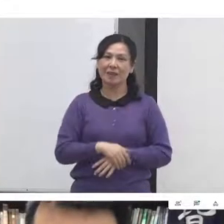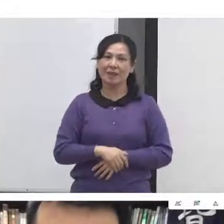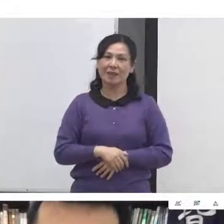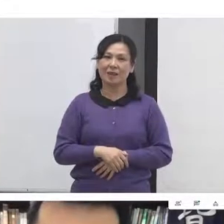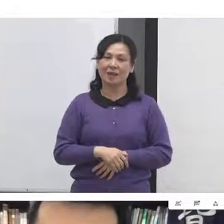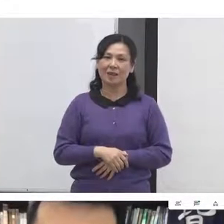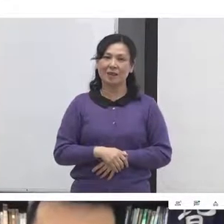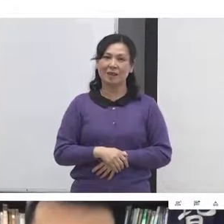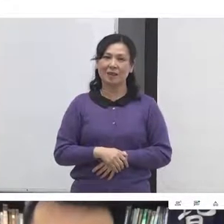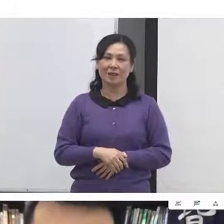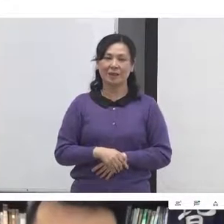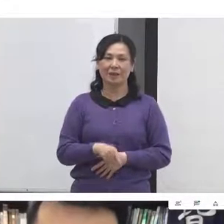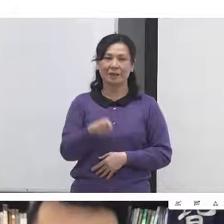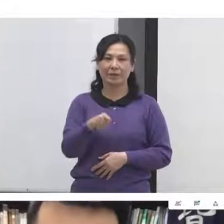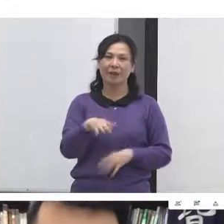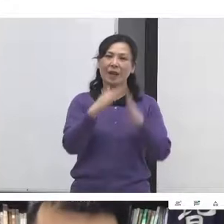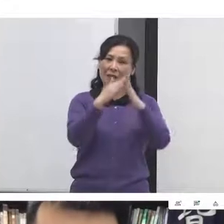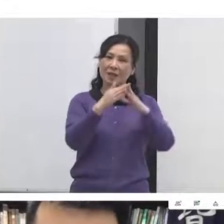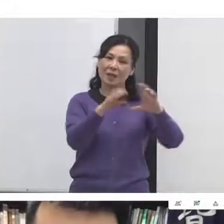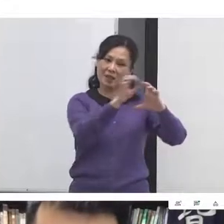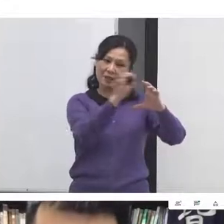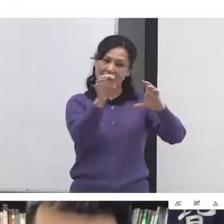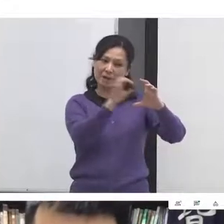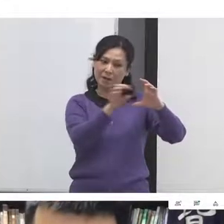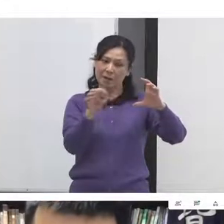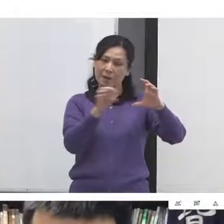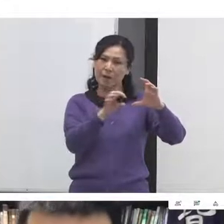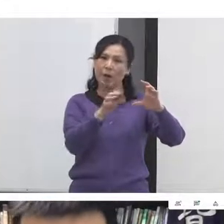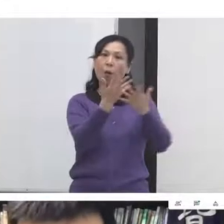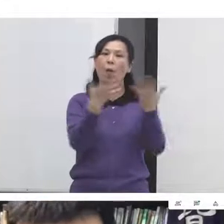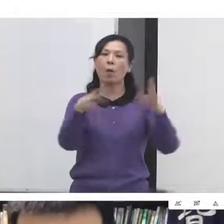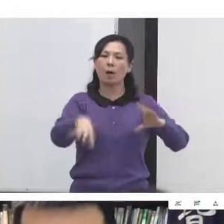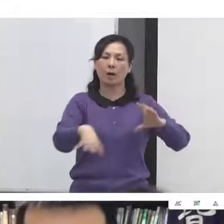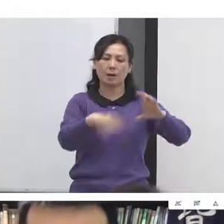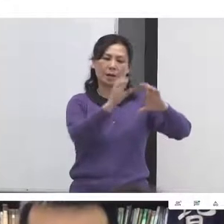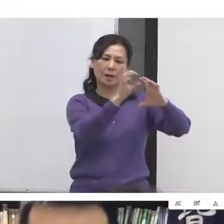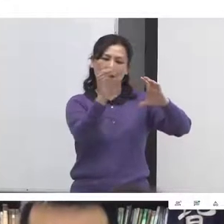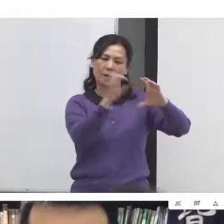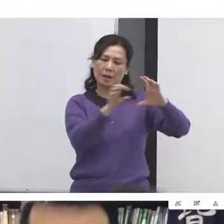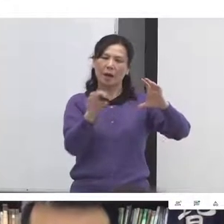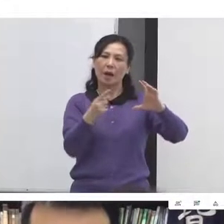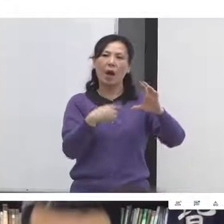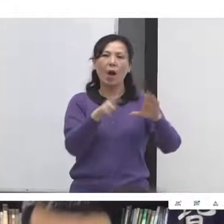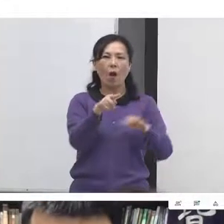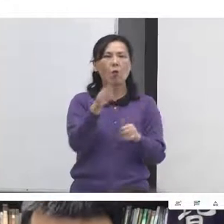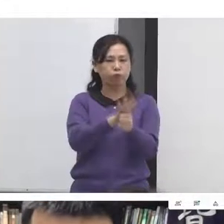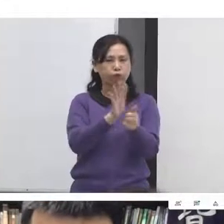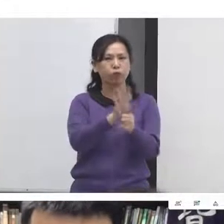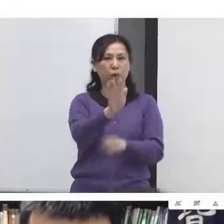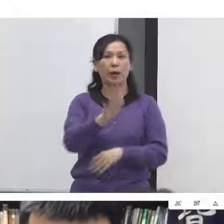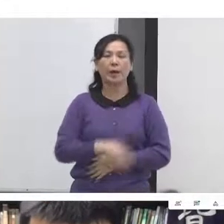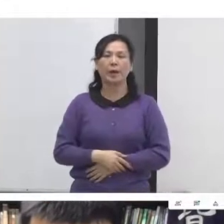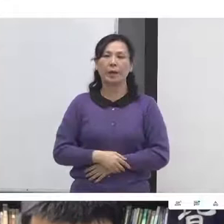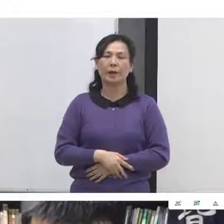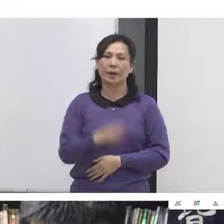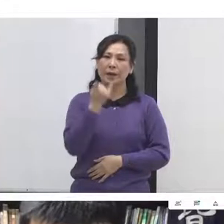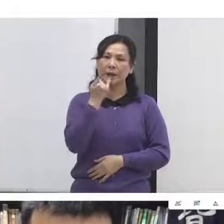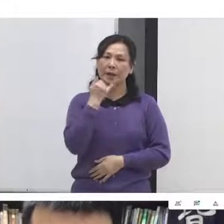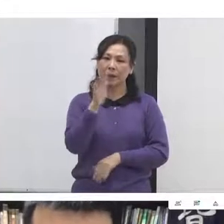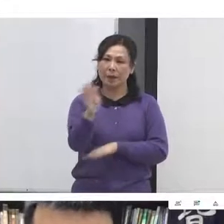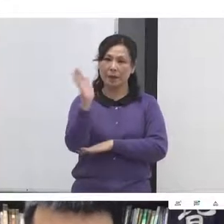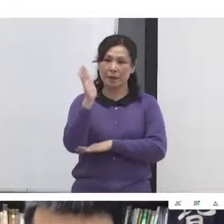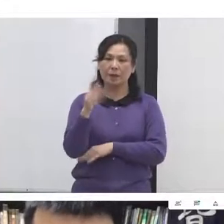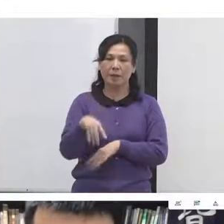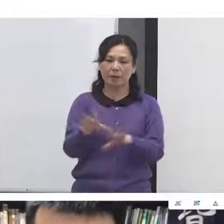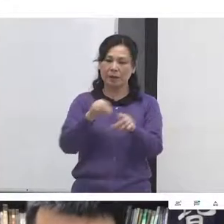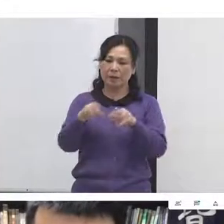应该这样讲哦，就是说，城市仪表板有它的意义存在。那他揭露了政府所做的所有的资讯，